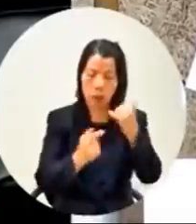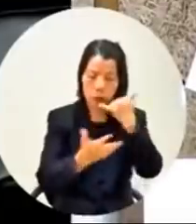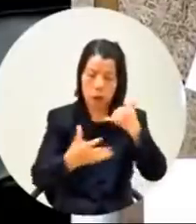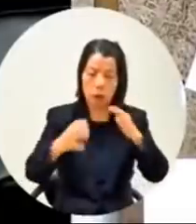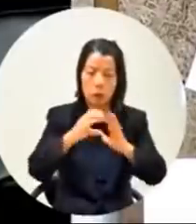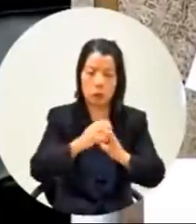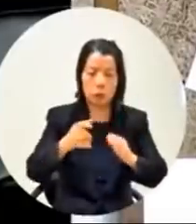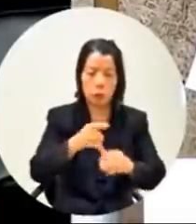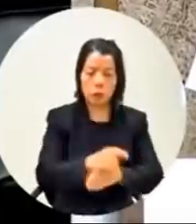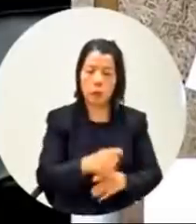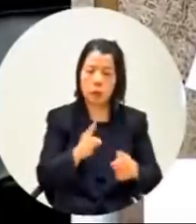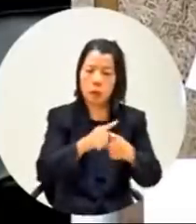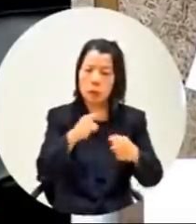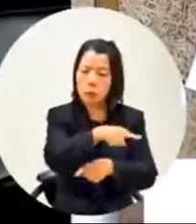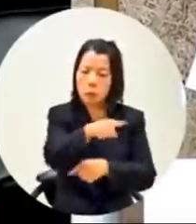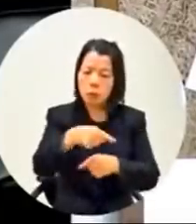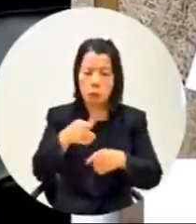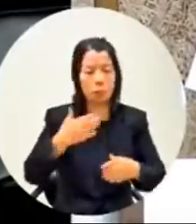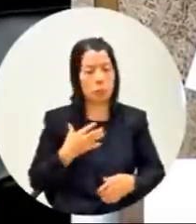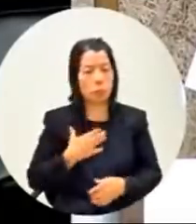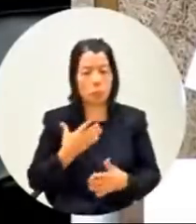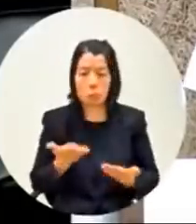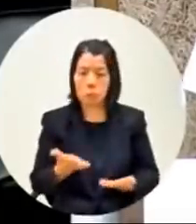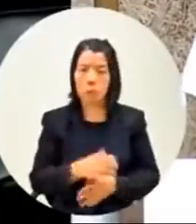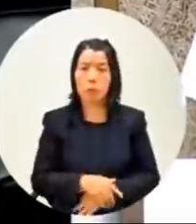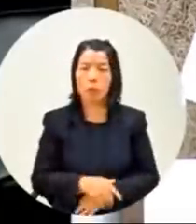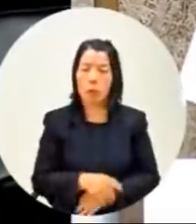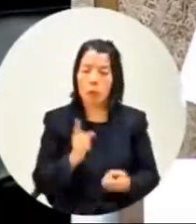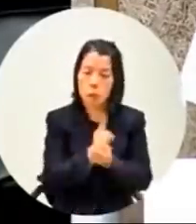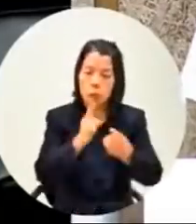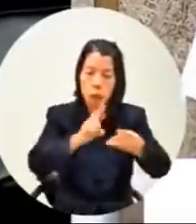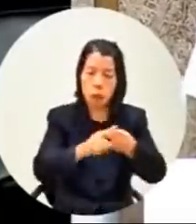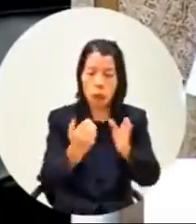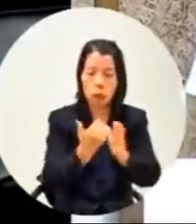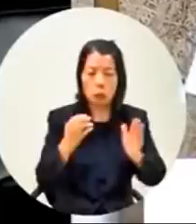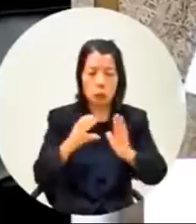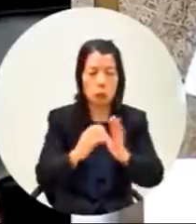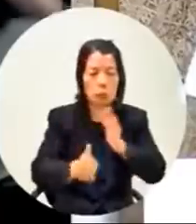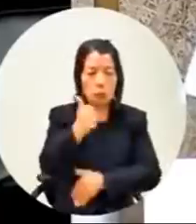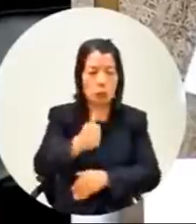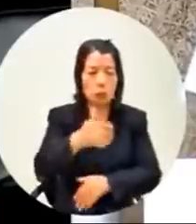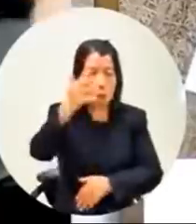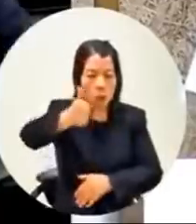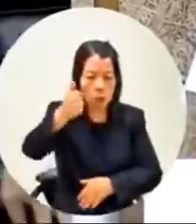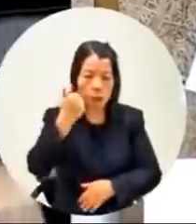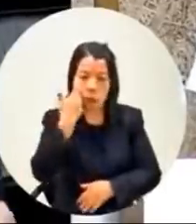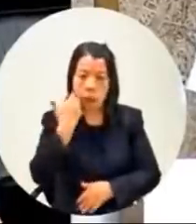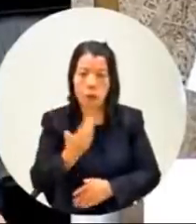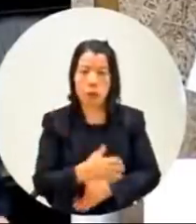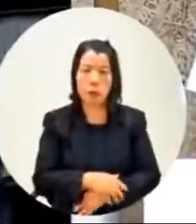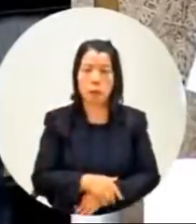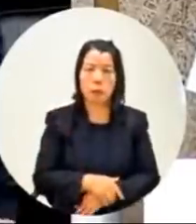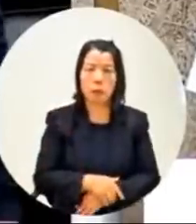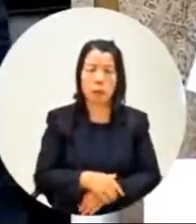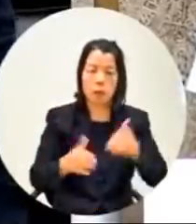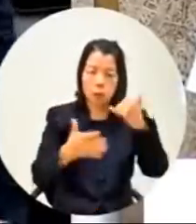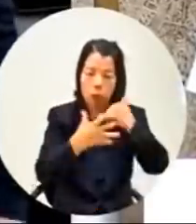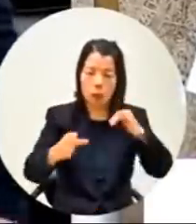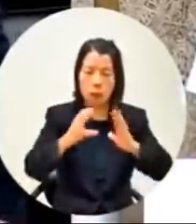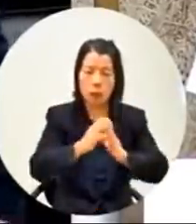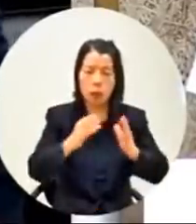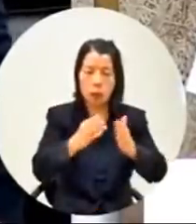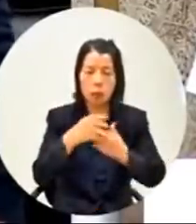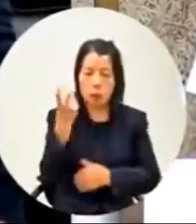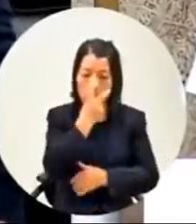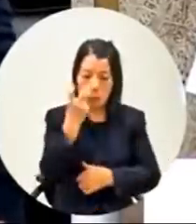道王端仁嘴中的长官是谁？你知道还是不知道？ 不知道。 我们内部海洋局有没有写检讨报告？知